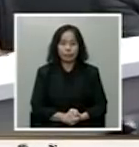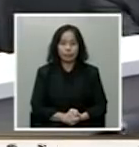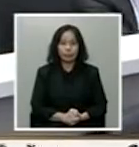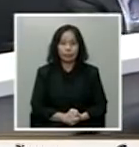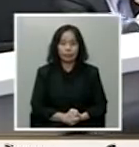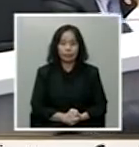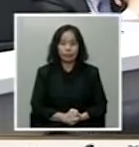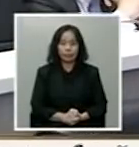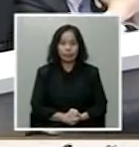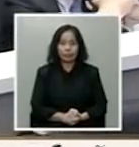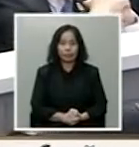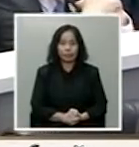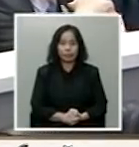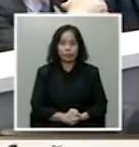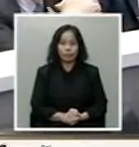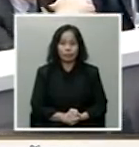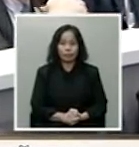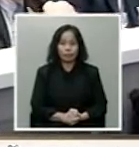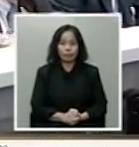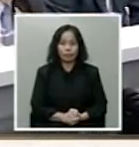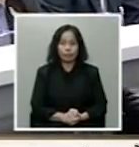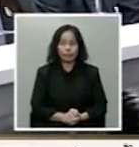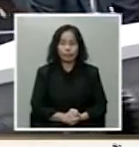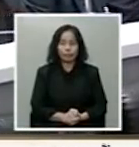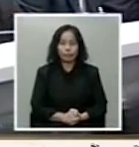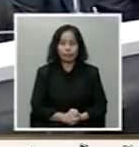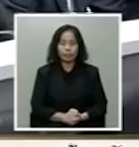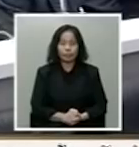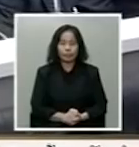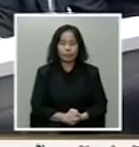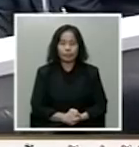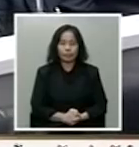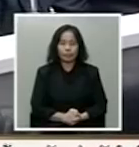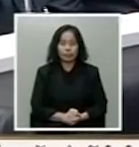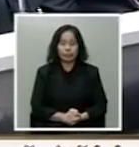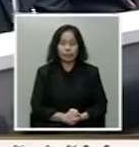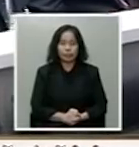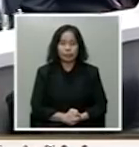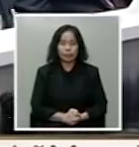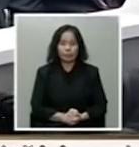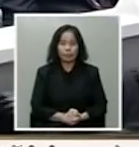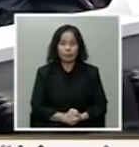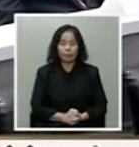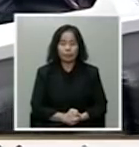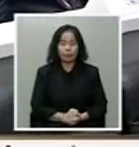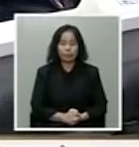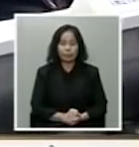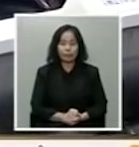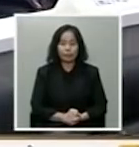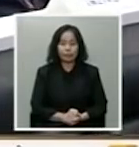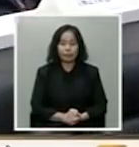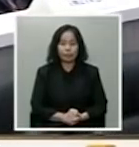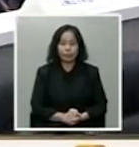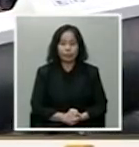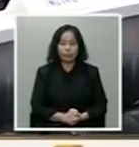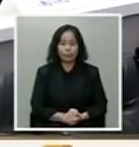ครับแล้วหนีศาลนะศาลออกหมายจับแล้วนะเราช่วยกันจับเลยไม่ต้องให้เข้าสภามาลงคะแนนหรอกนะครับ